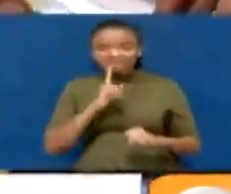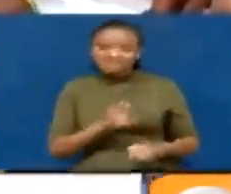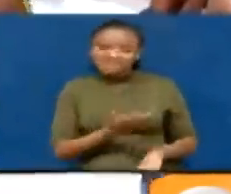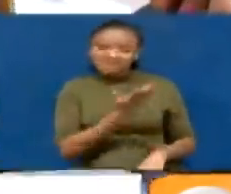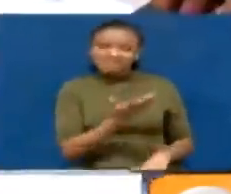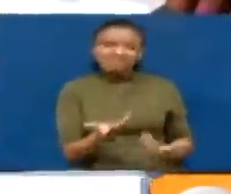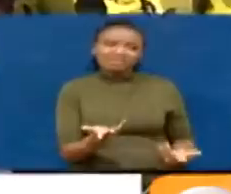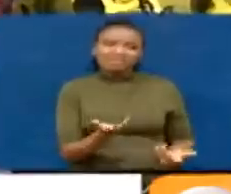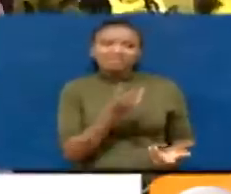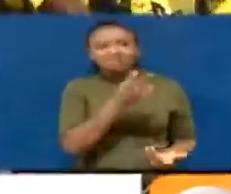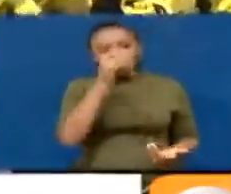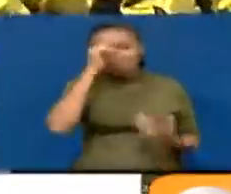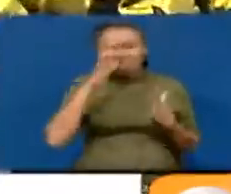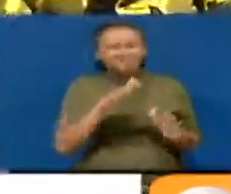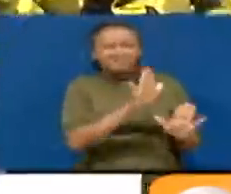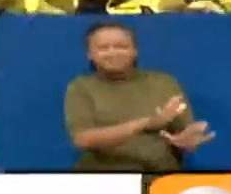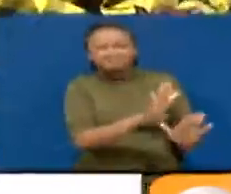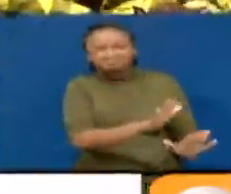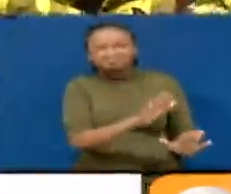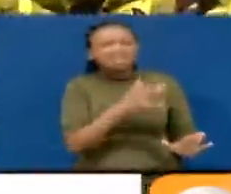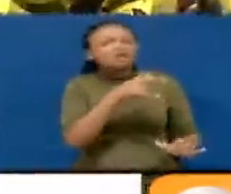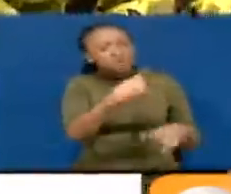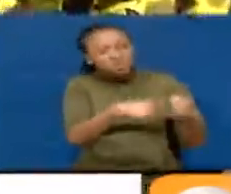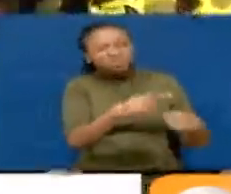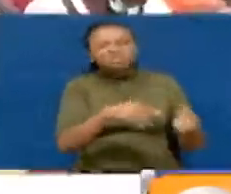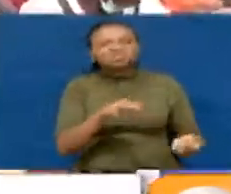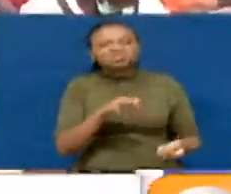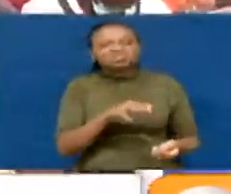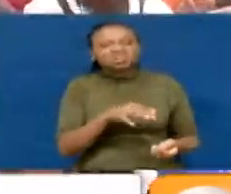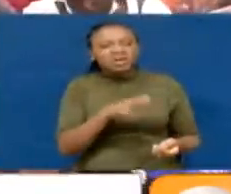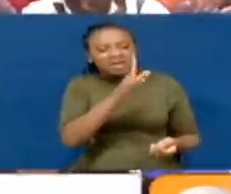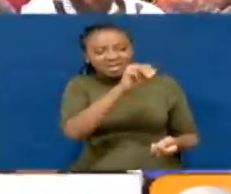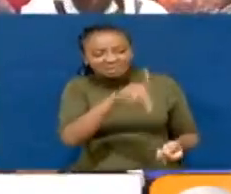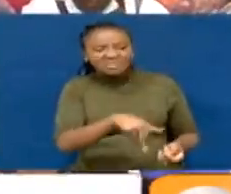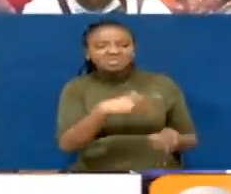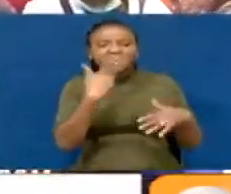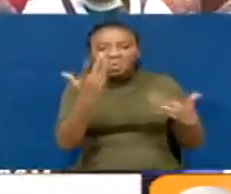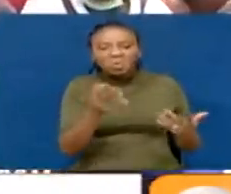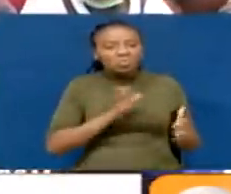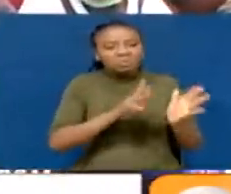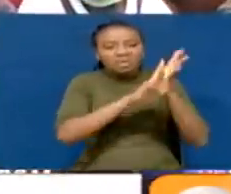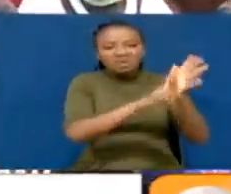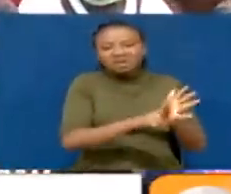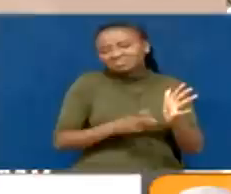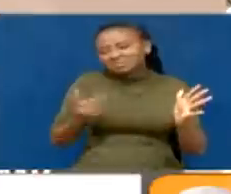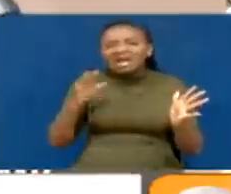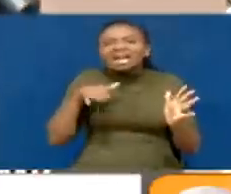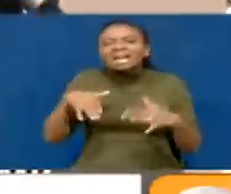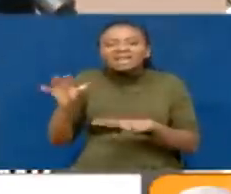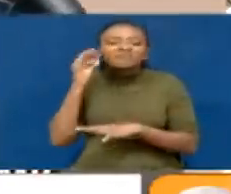her gubernatorial ambitions and instead run for the Mwea parliamentary seat or retain her seat. Nandaluga